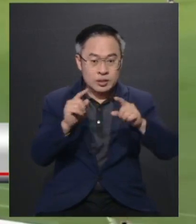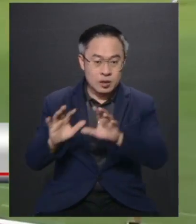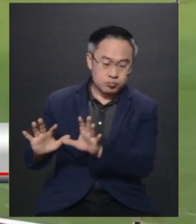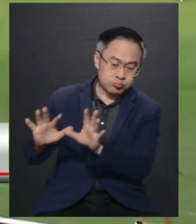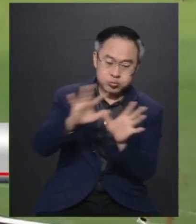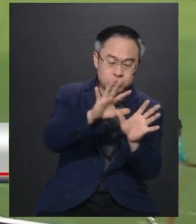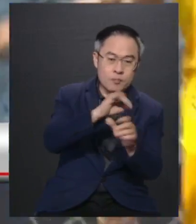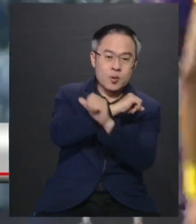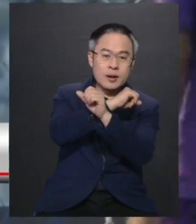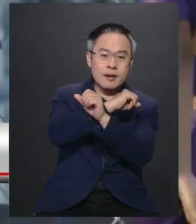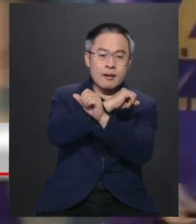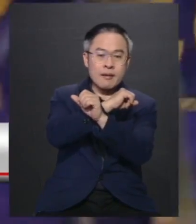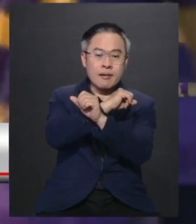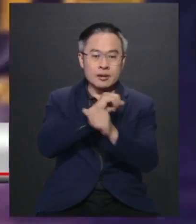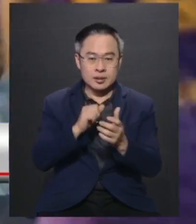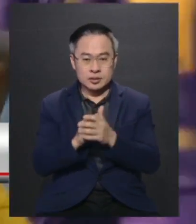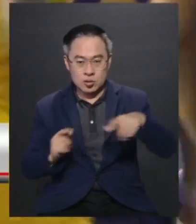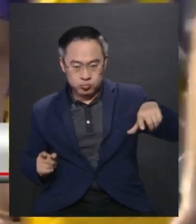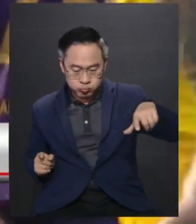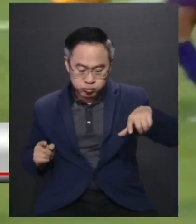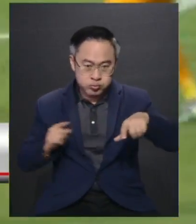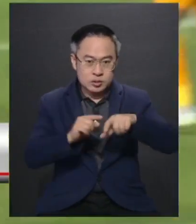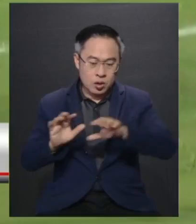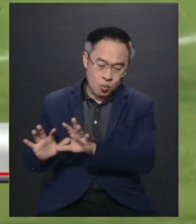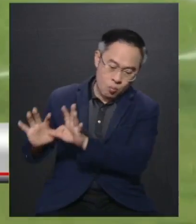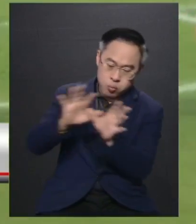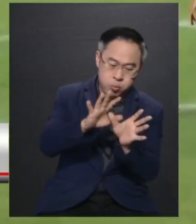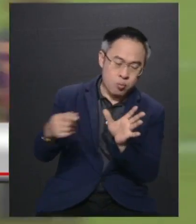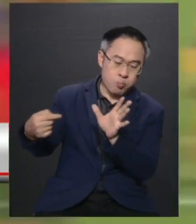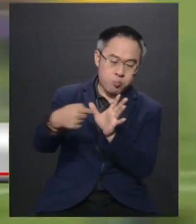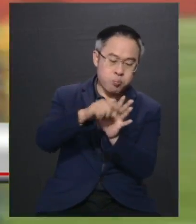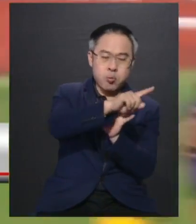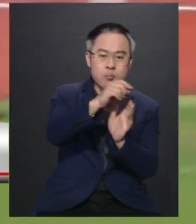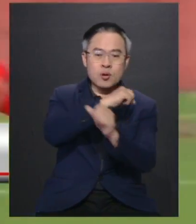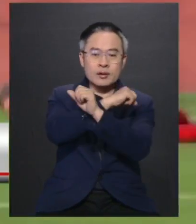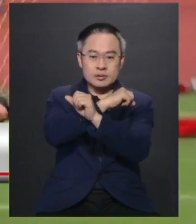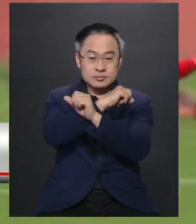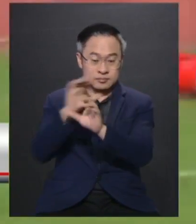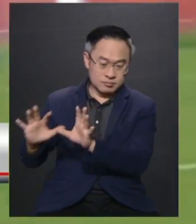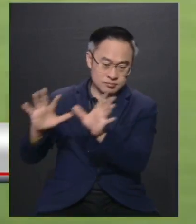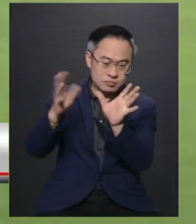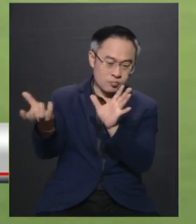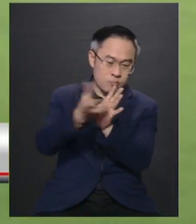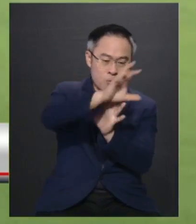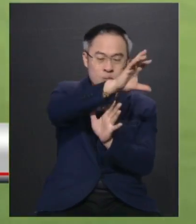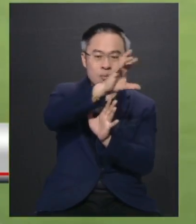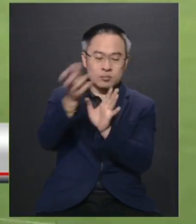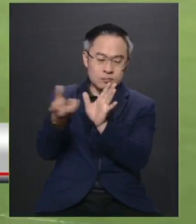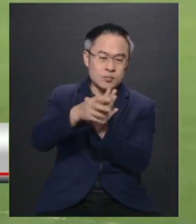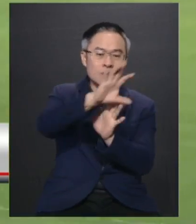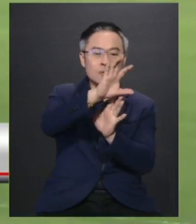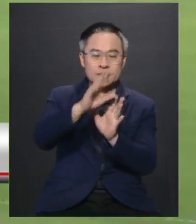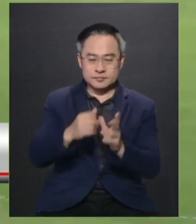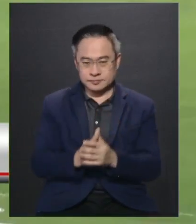นะคะแต่ว่ายิงลูกนี้เนี่ยก็ถือว่ายิงดีแล้วนะแต่ผู้รักษาประตูทำดีกว่าค่ะยิงติดเซฟนะคะยังคงบินปัดออกไปได้